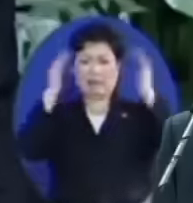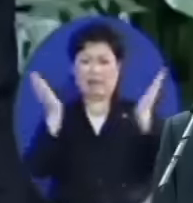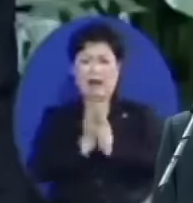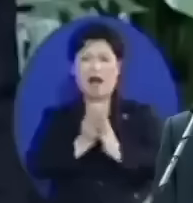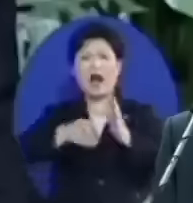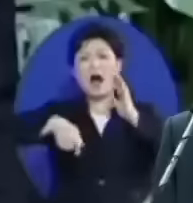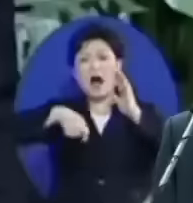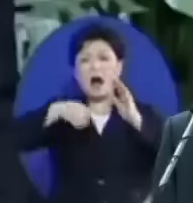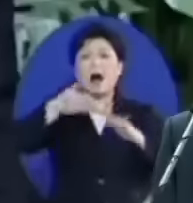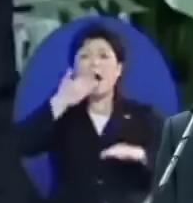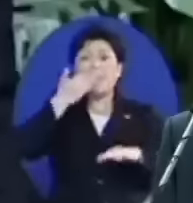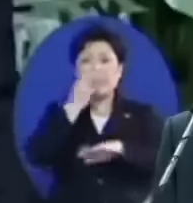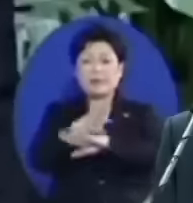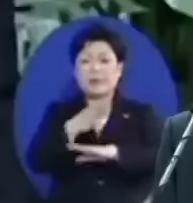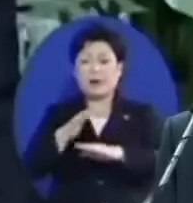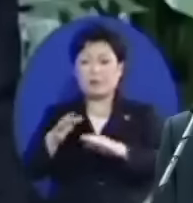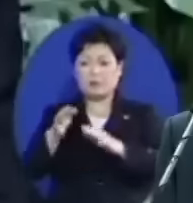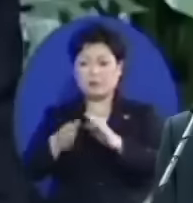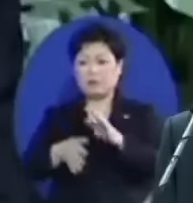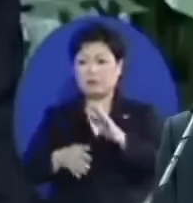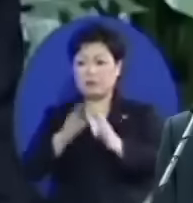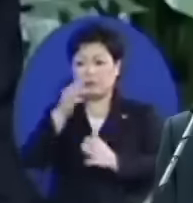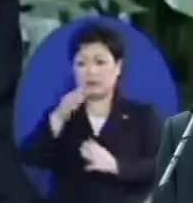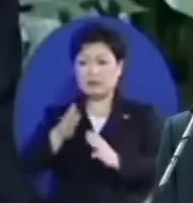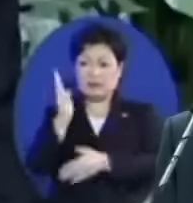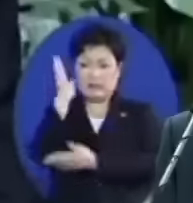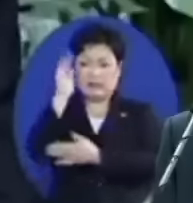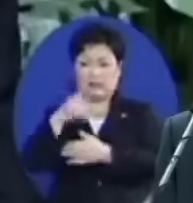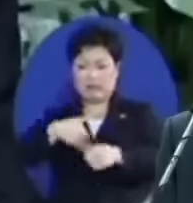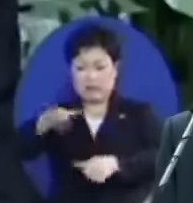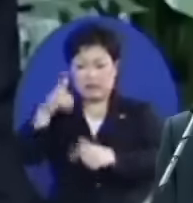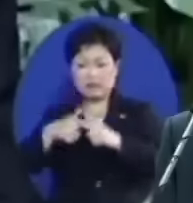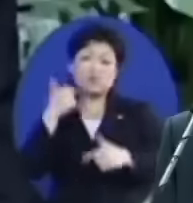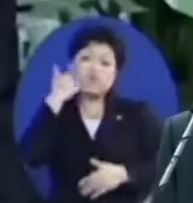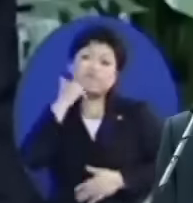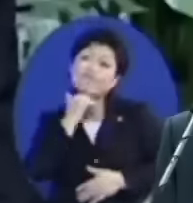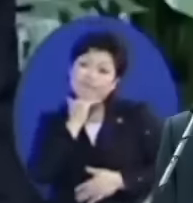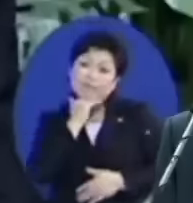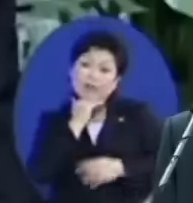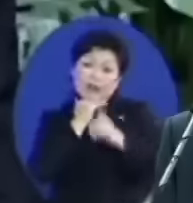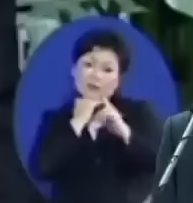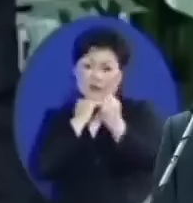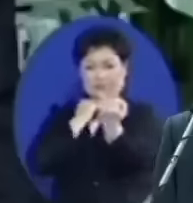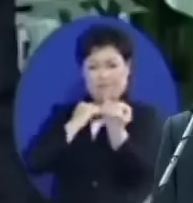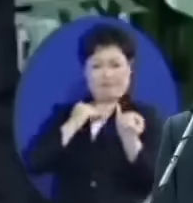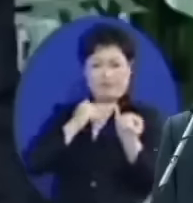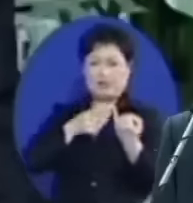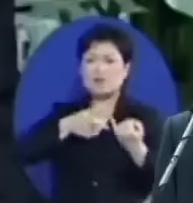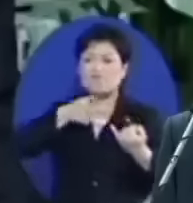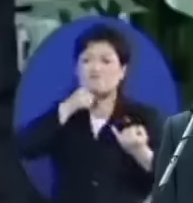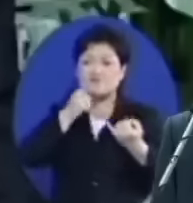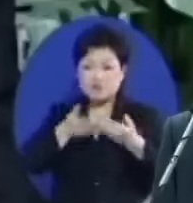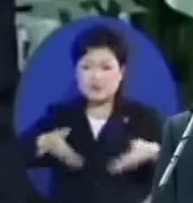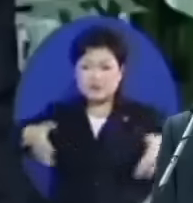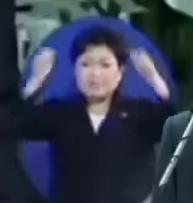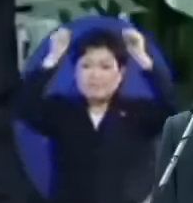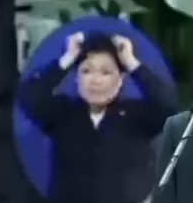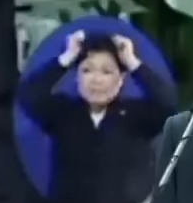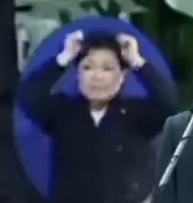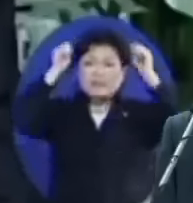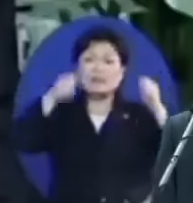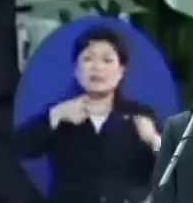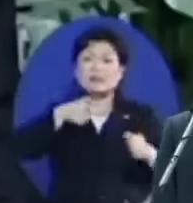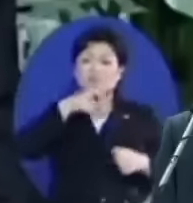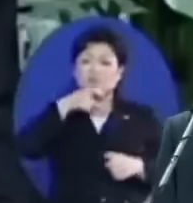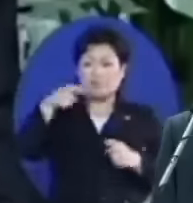사 먹으러 시내에 들어갔는데 예수님은 누구를 기다립니다. 그런데 한 여인이 물동이를 이고 그 물가에